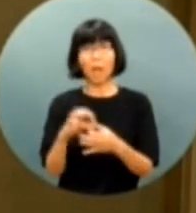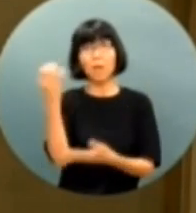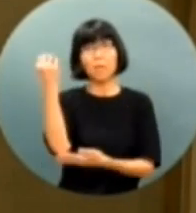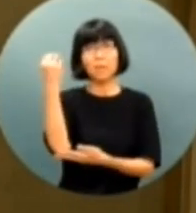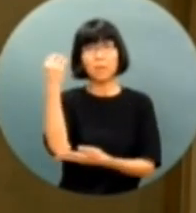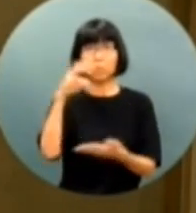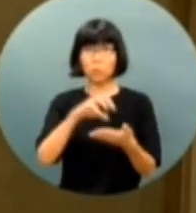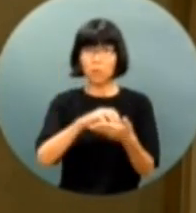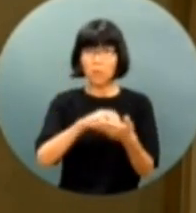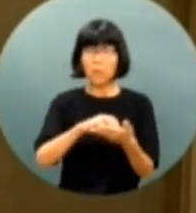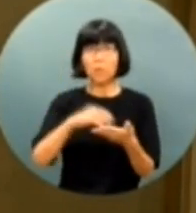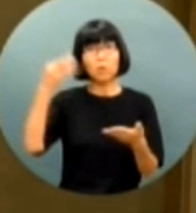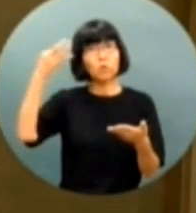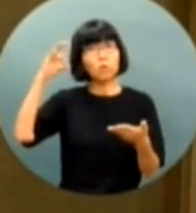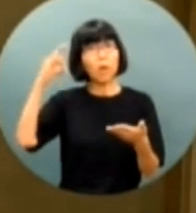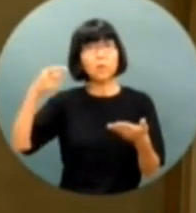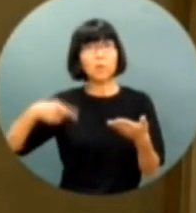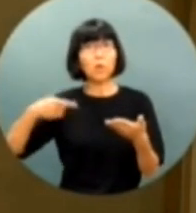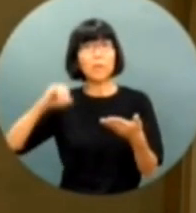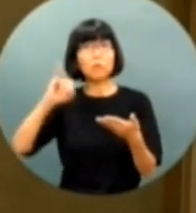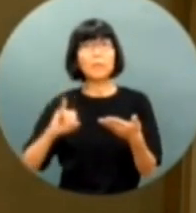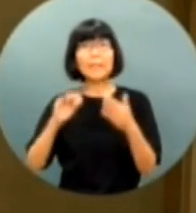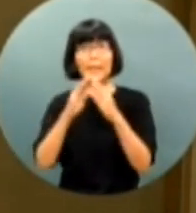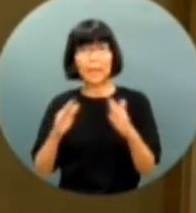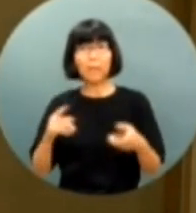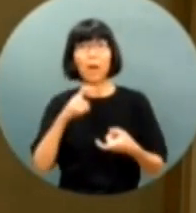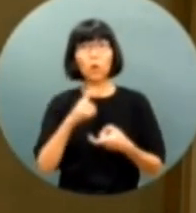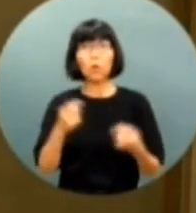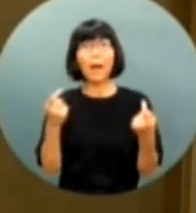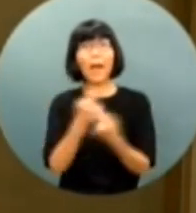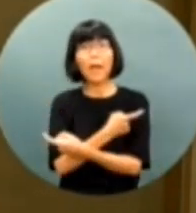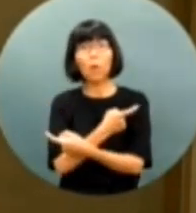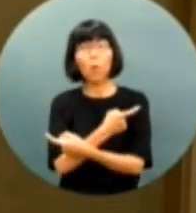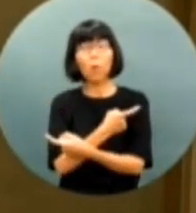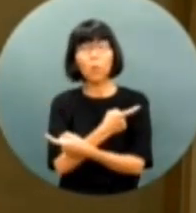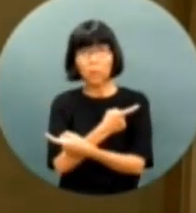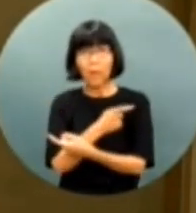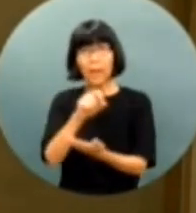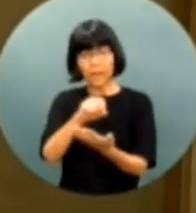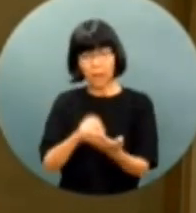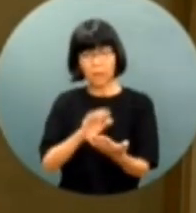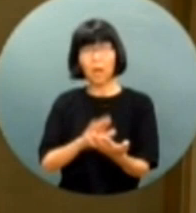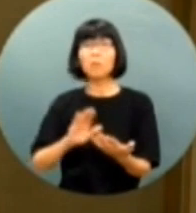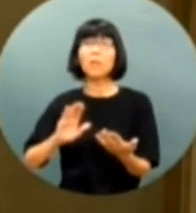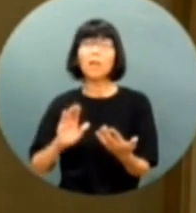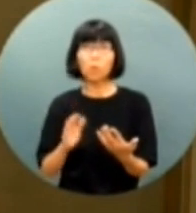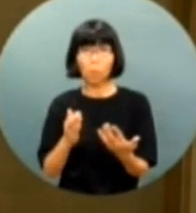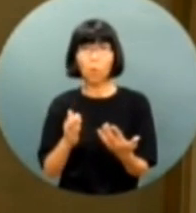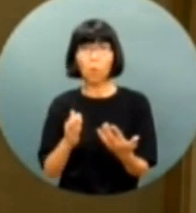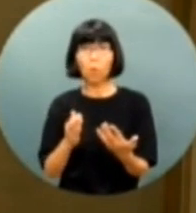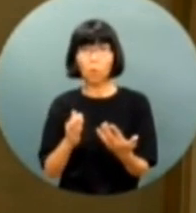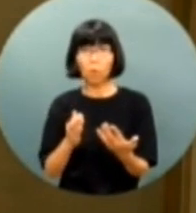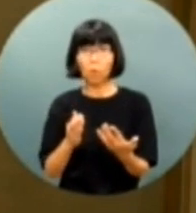吉教諭は、ガールズバンドに対して歌詞を変更してくれと言ったって書いてありますが、そうではなくて、こんなことになっちゃったんだけど歌